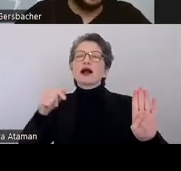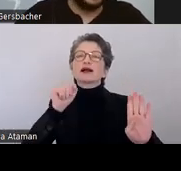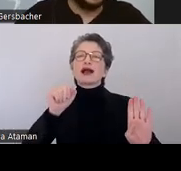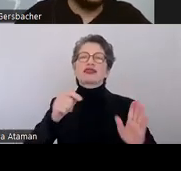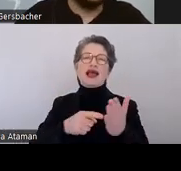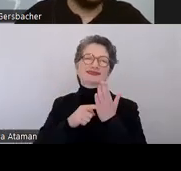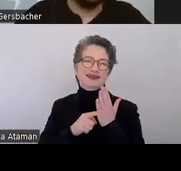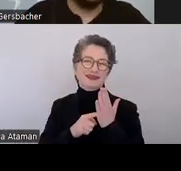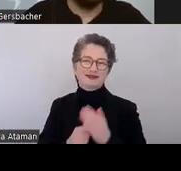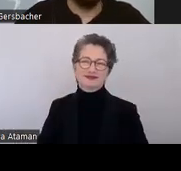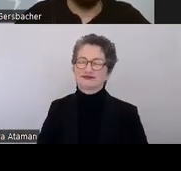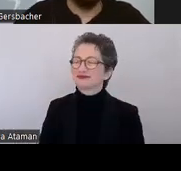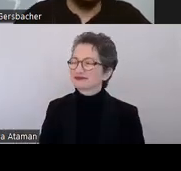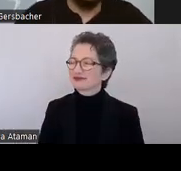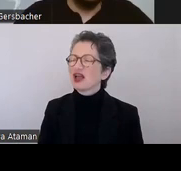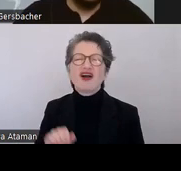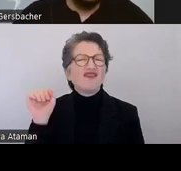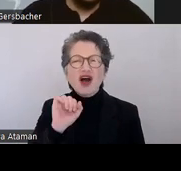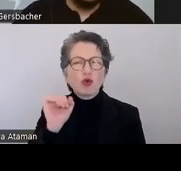Vielleicht nochmal kurz erklären, warum ist das Ganze nötig.